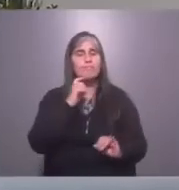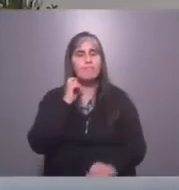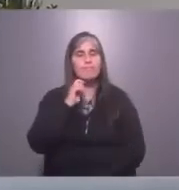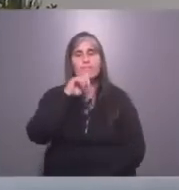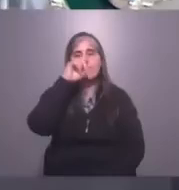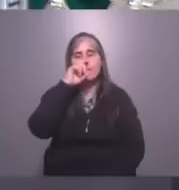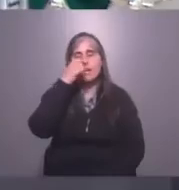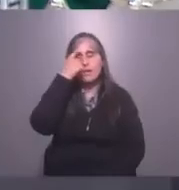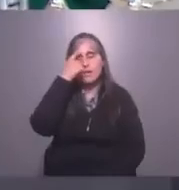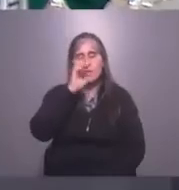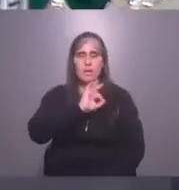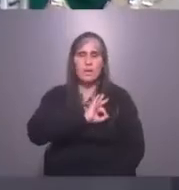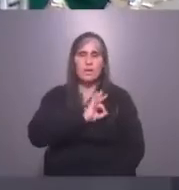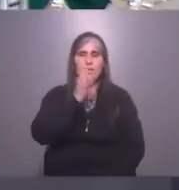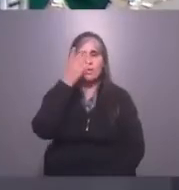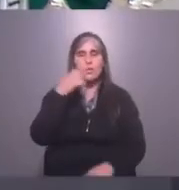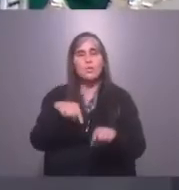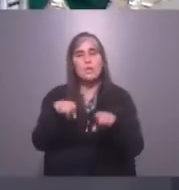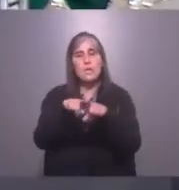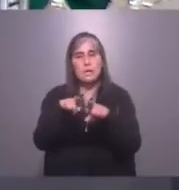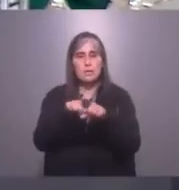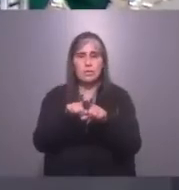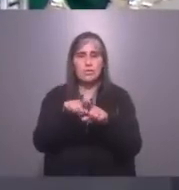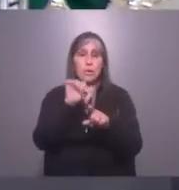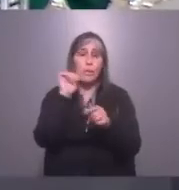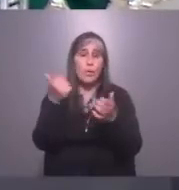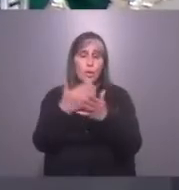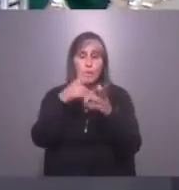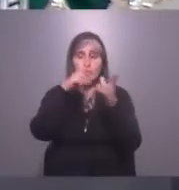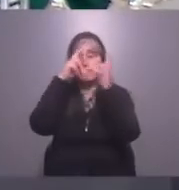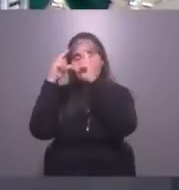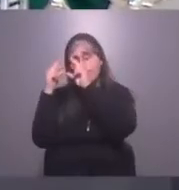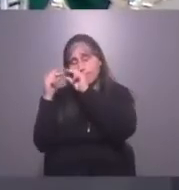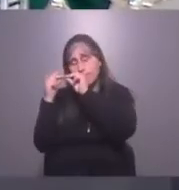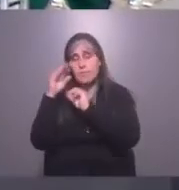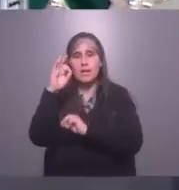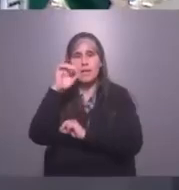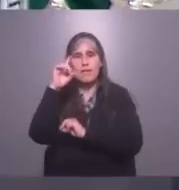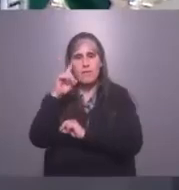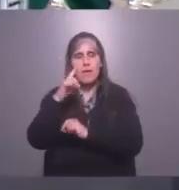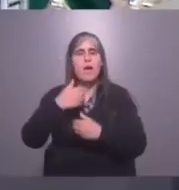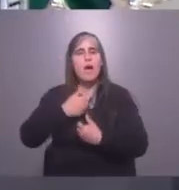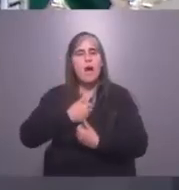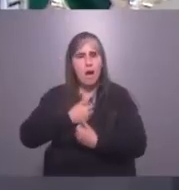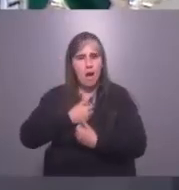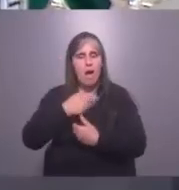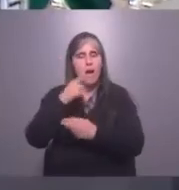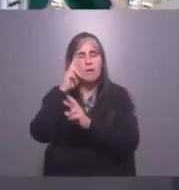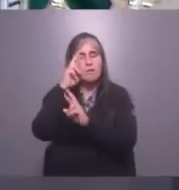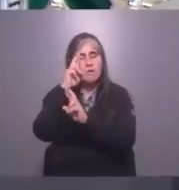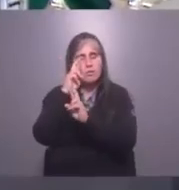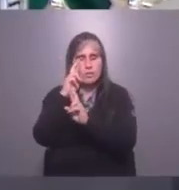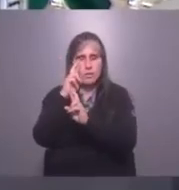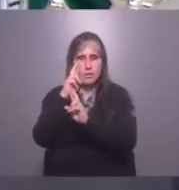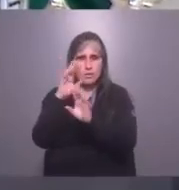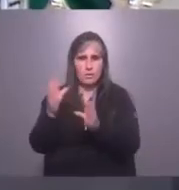Ricordati dei nostri fratelli e delle nostre sorelle che si sono addormentati nella speranza della